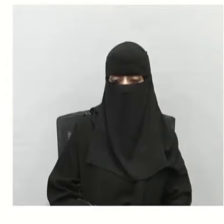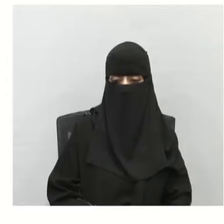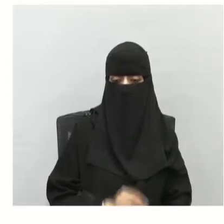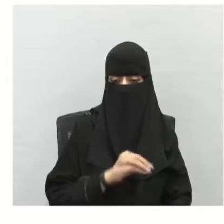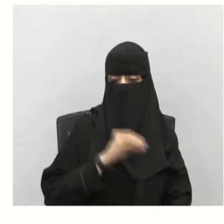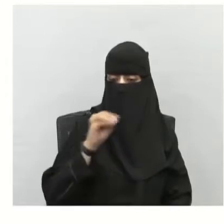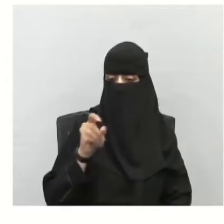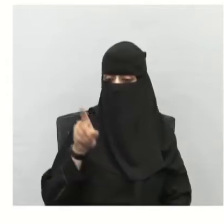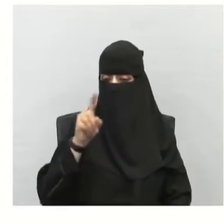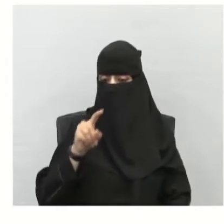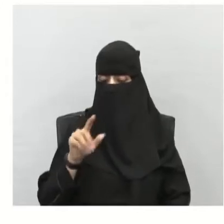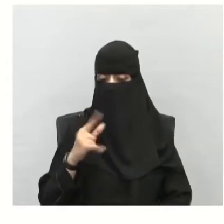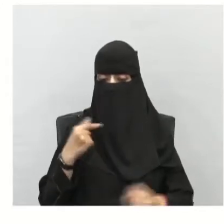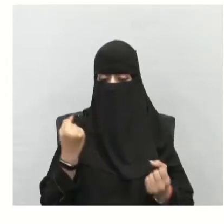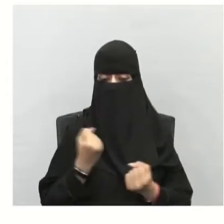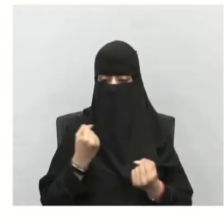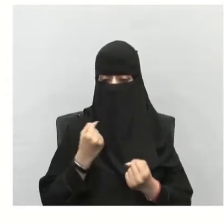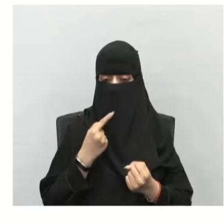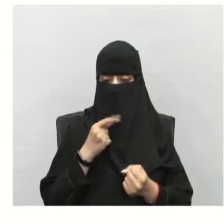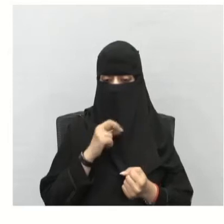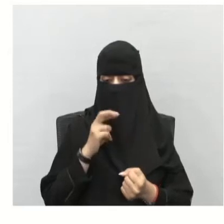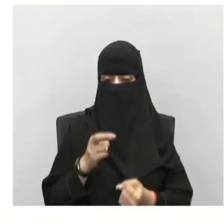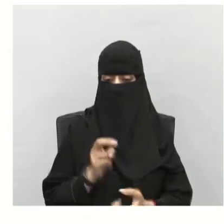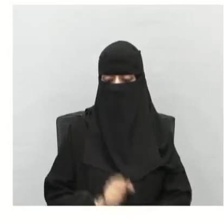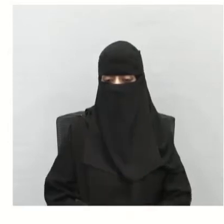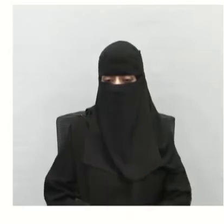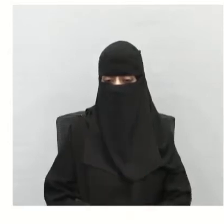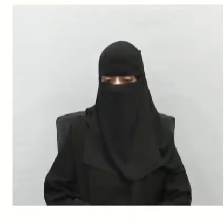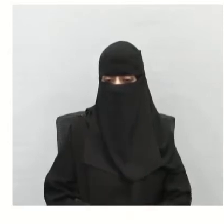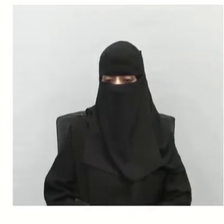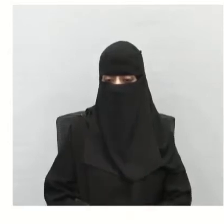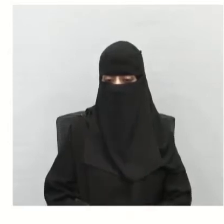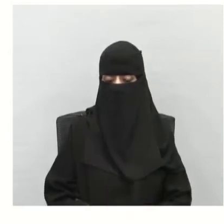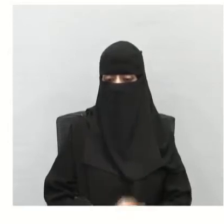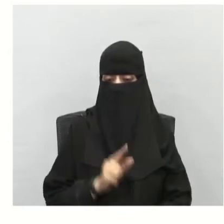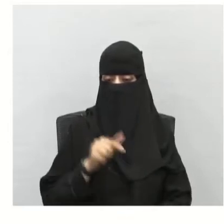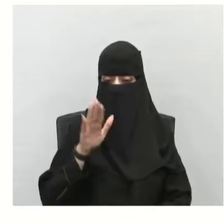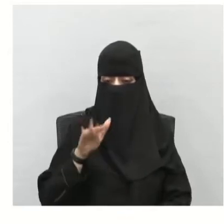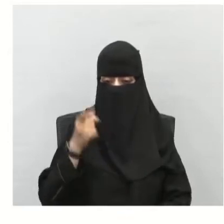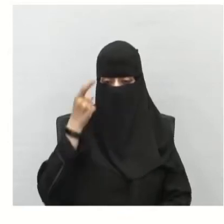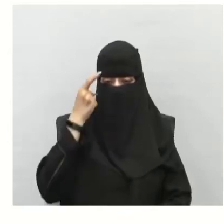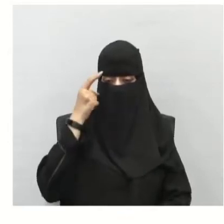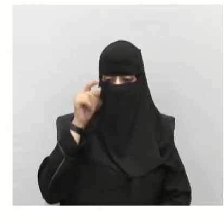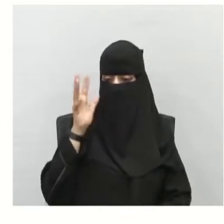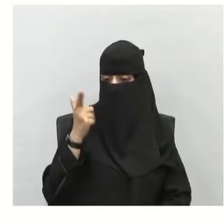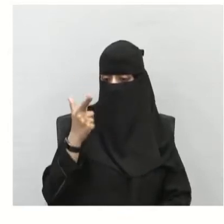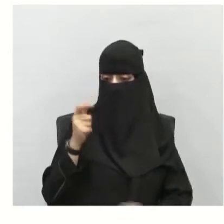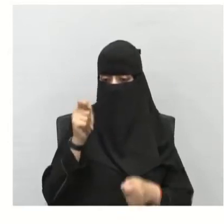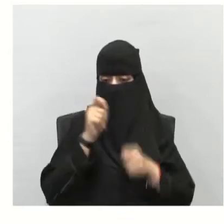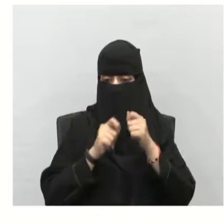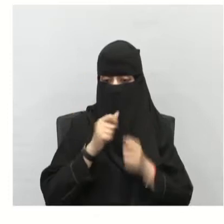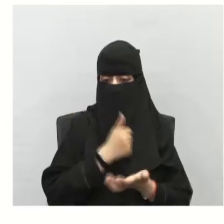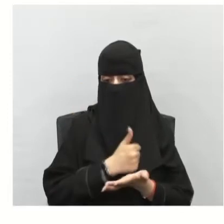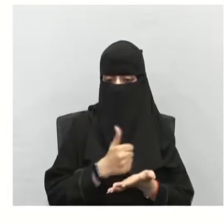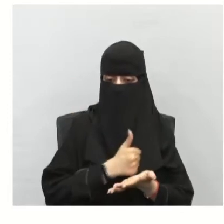ننتقل إلى سؤال أيضاً آخر، أتدرب وأحل المسائل. لاحظوا معي هنا السؤال، أجد ناتج الضرب مستعمل